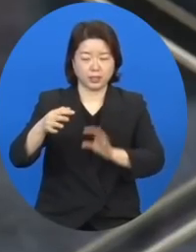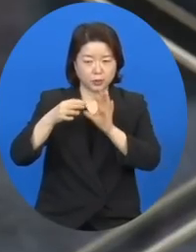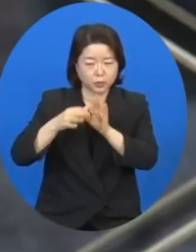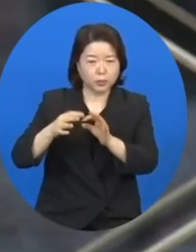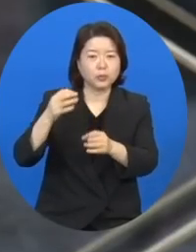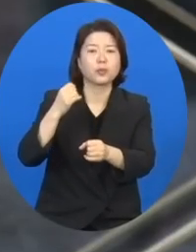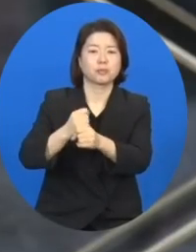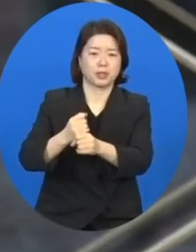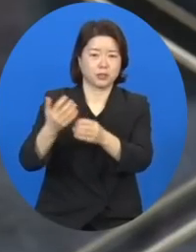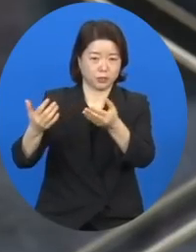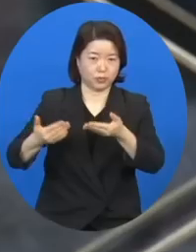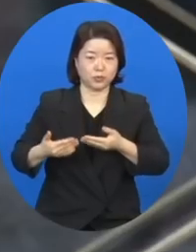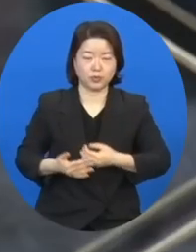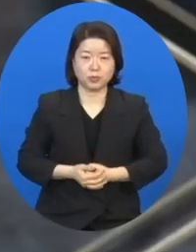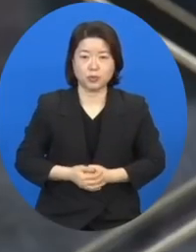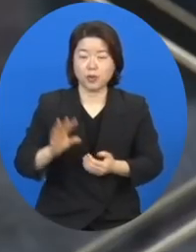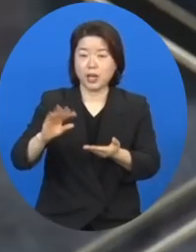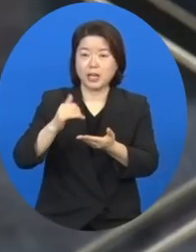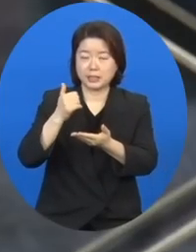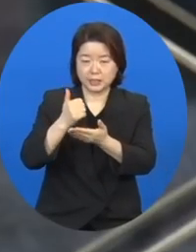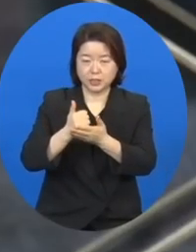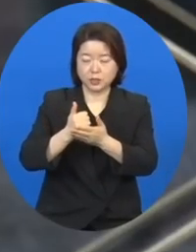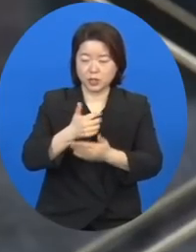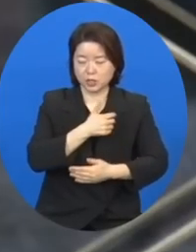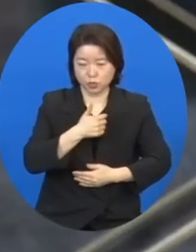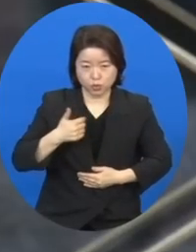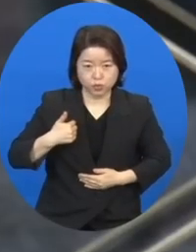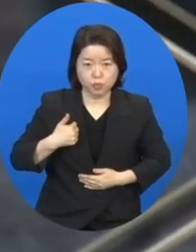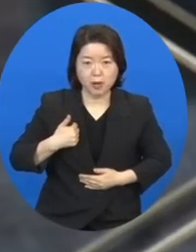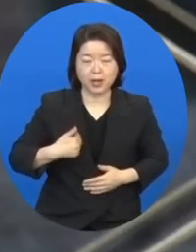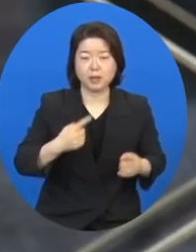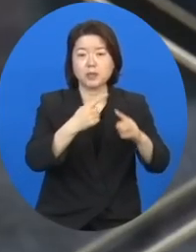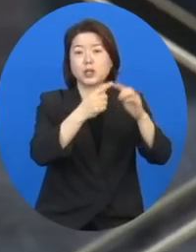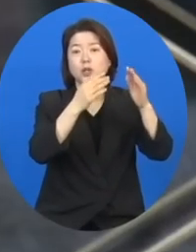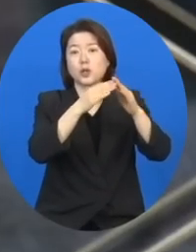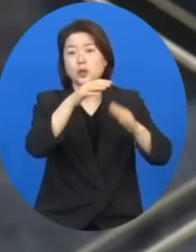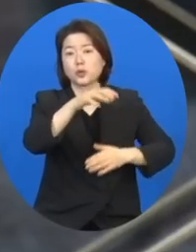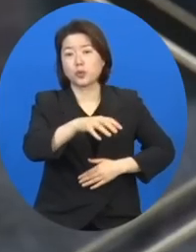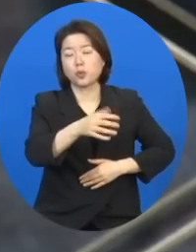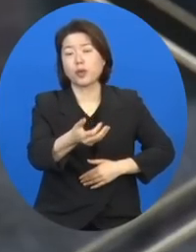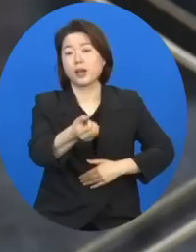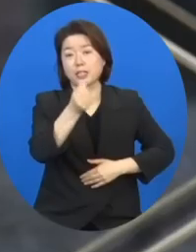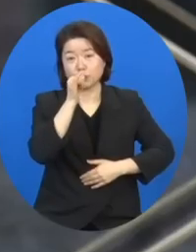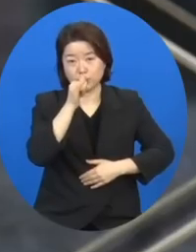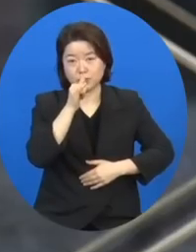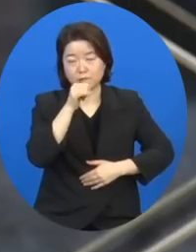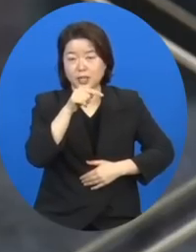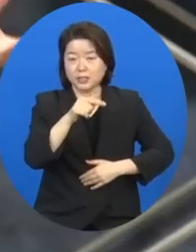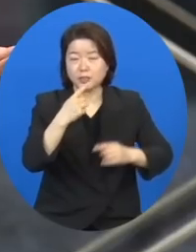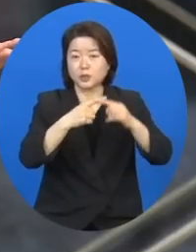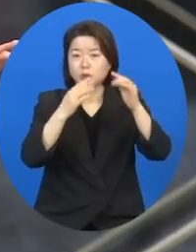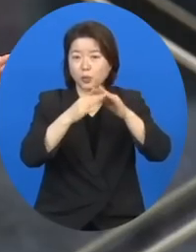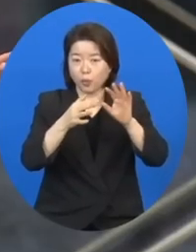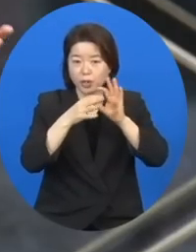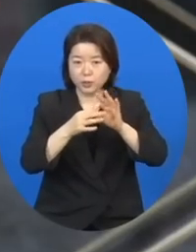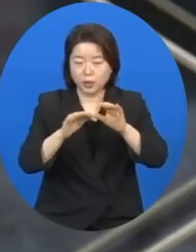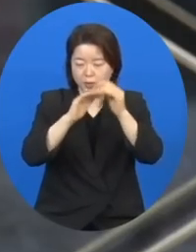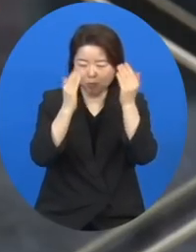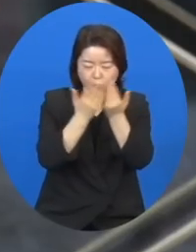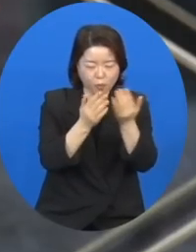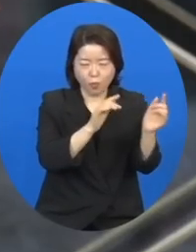삼으셨어요. 그리스도의 충만함이 교회에 있다는 것입니다. 그리고 그 교회를 통하여